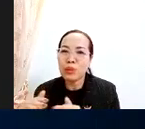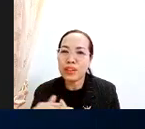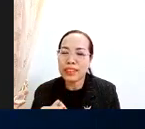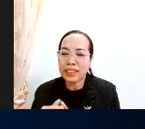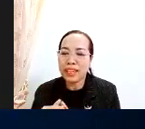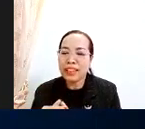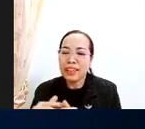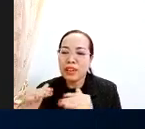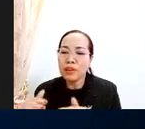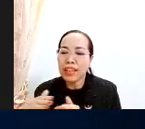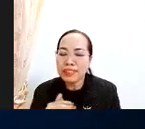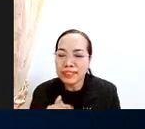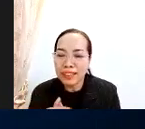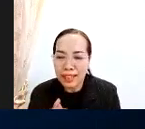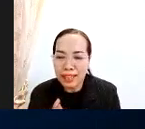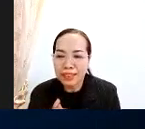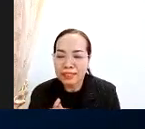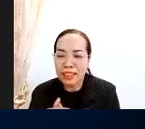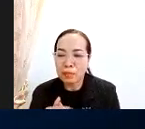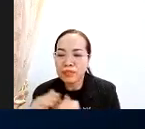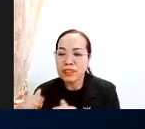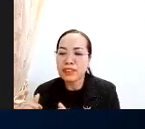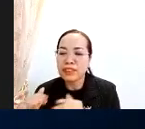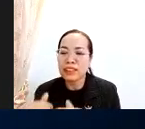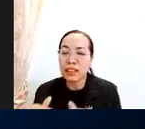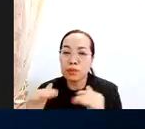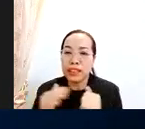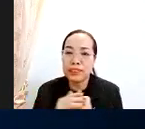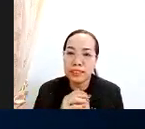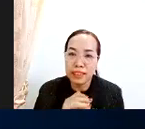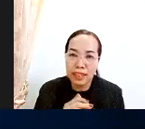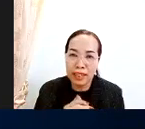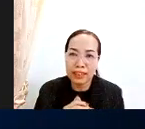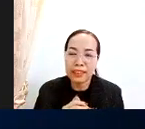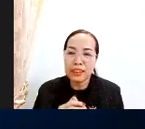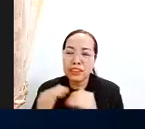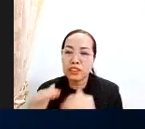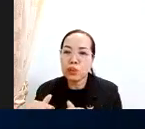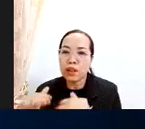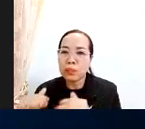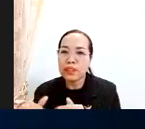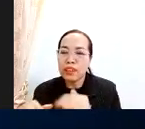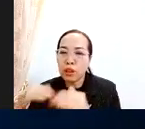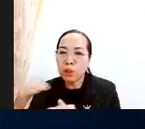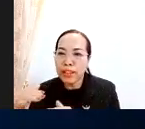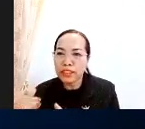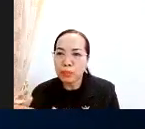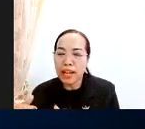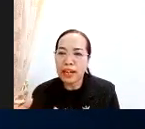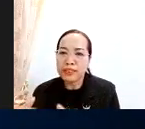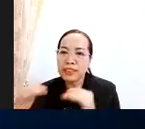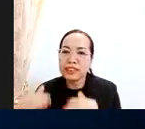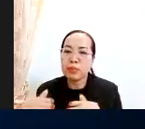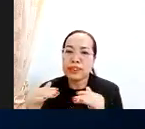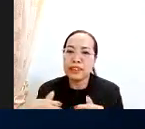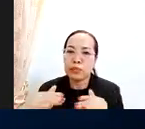xua khuôn ai tha khuôn ai chiên là nà chả bớt sân gì dương đâm tha khuôn ai chiên là nà hái dương squal pi khuôn ai cho bà